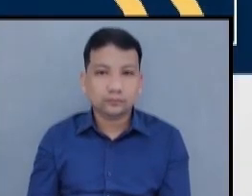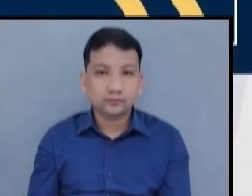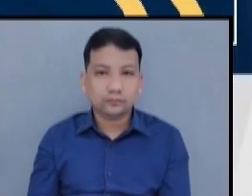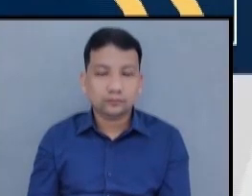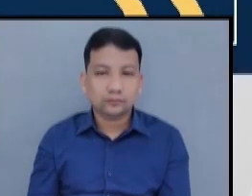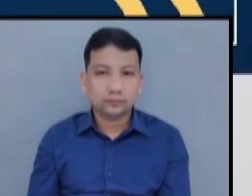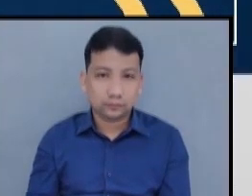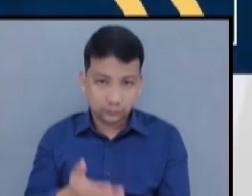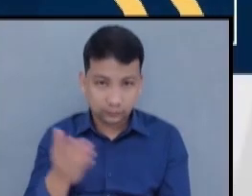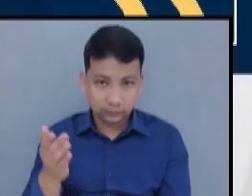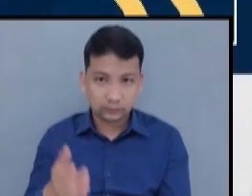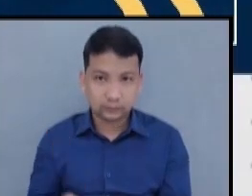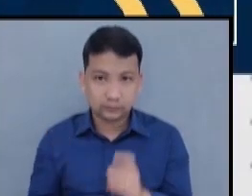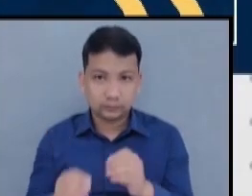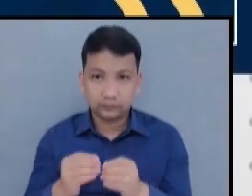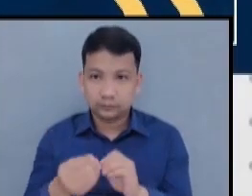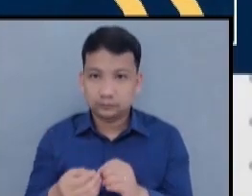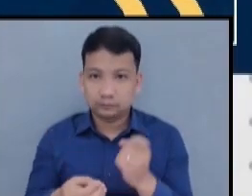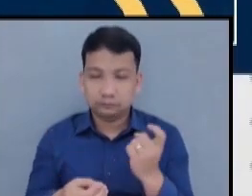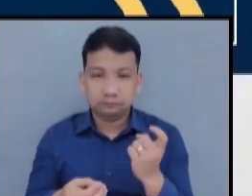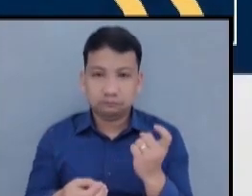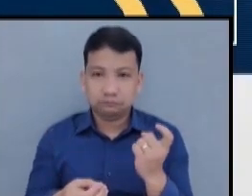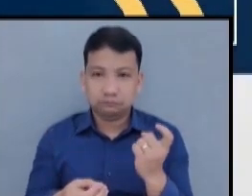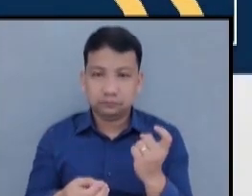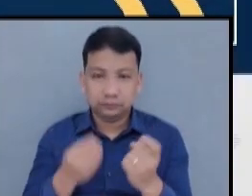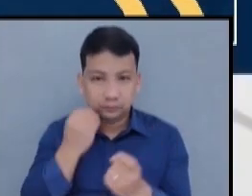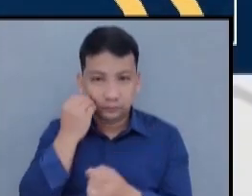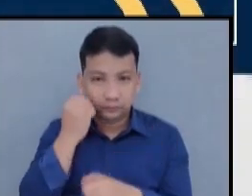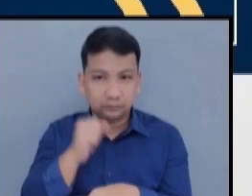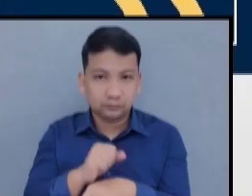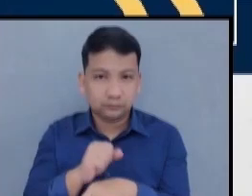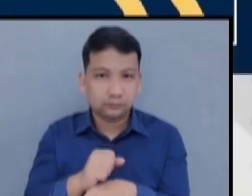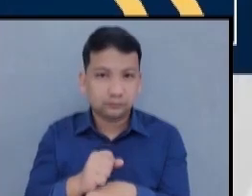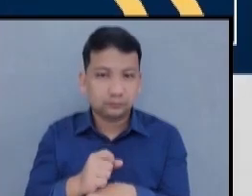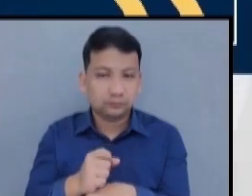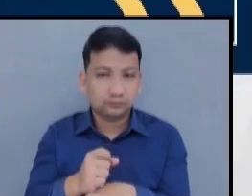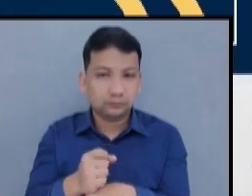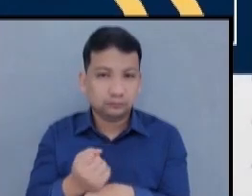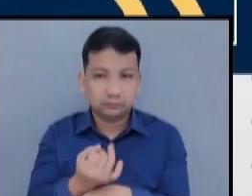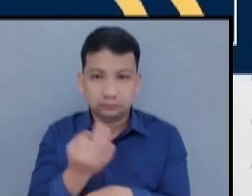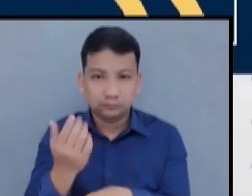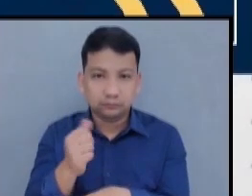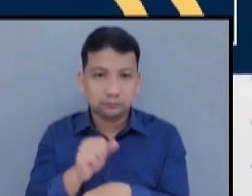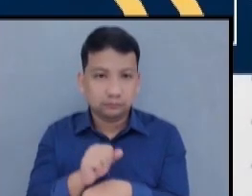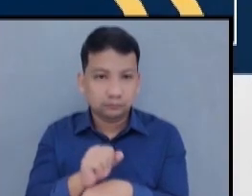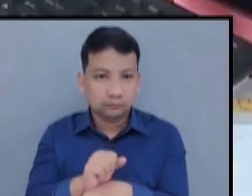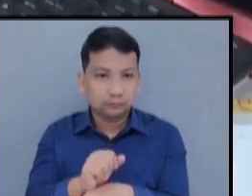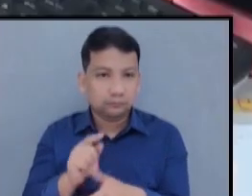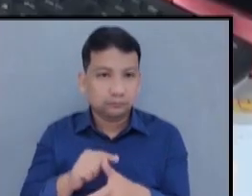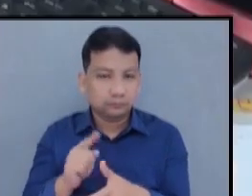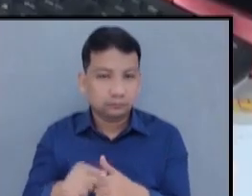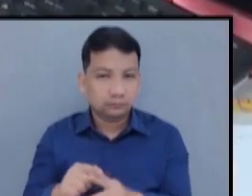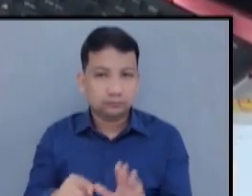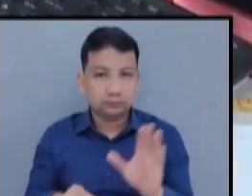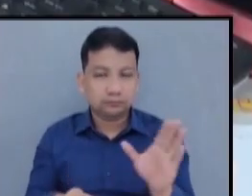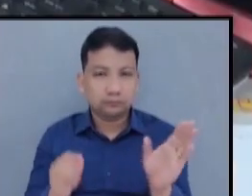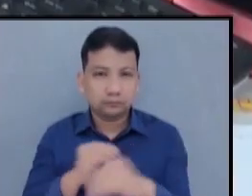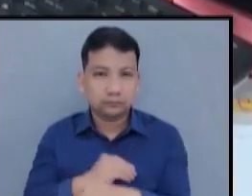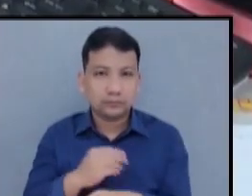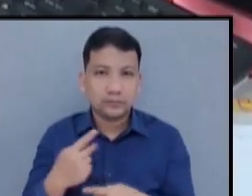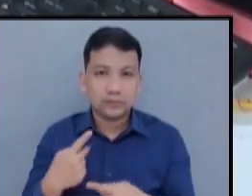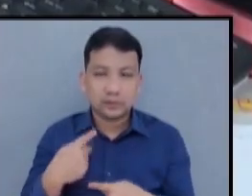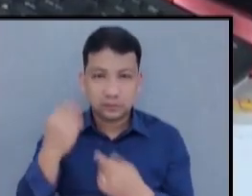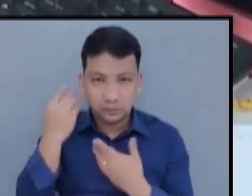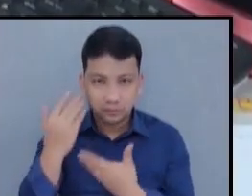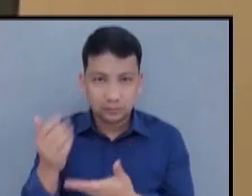X number of hours at home, working at home, and then X number of hours working sa opisina po. At para makatulong din